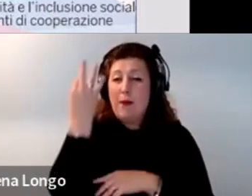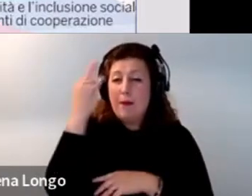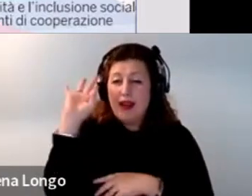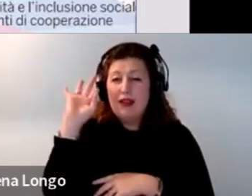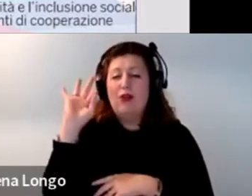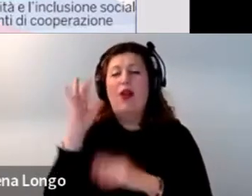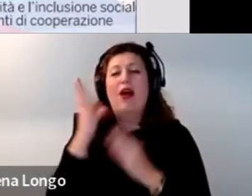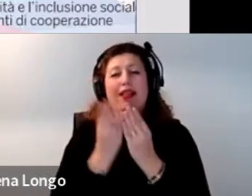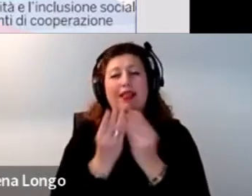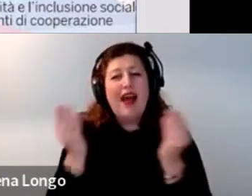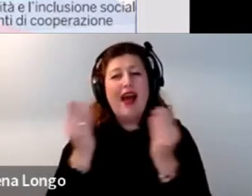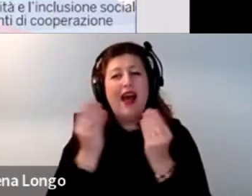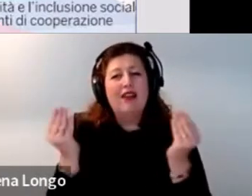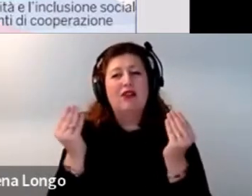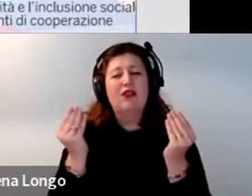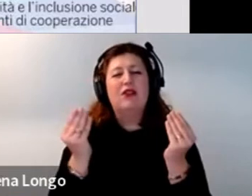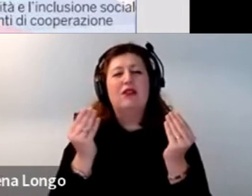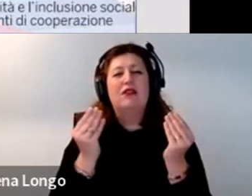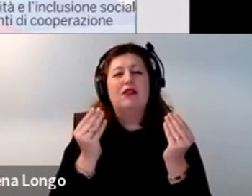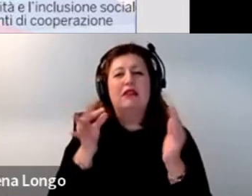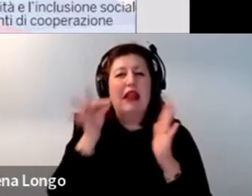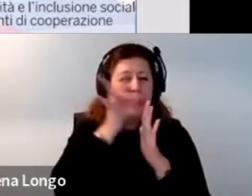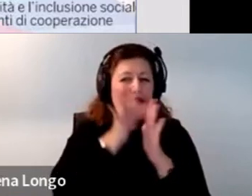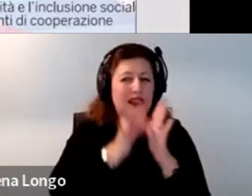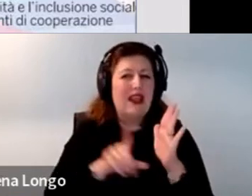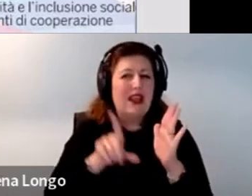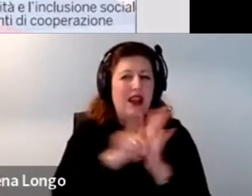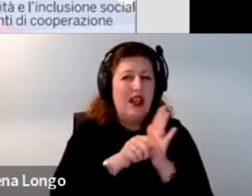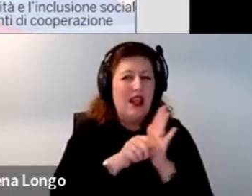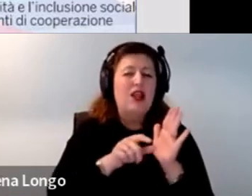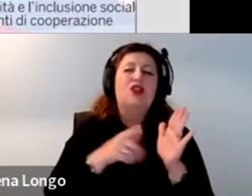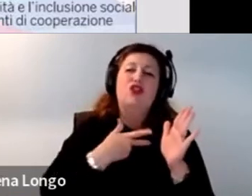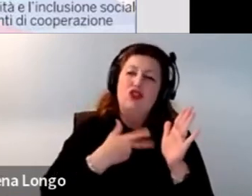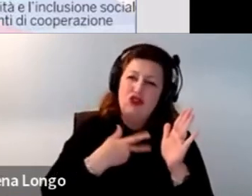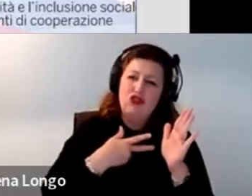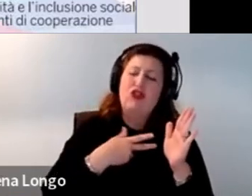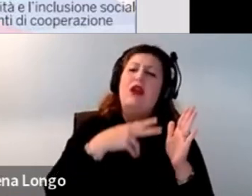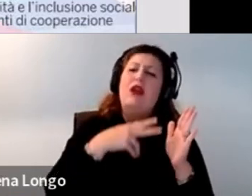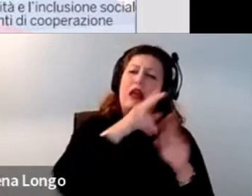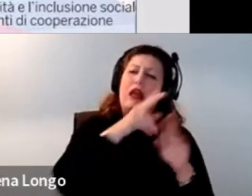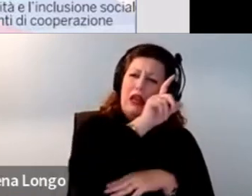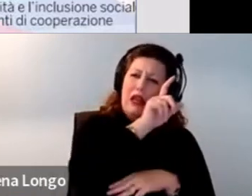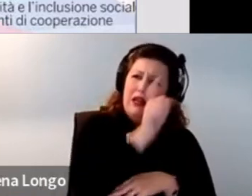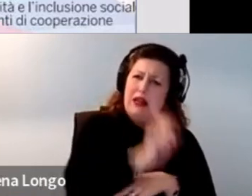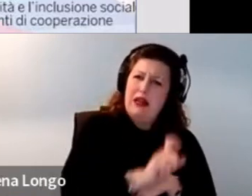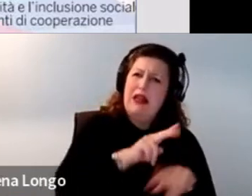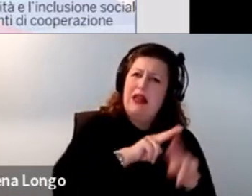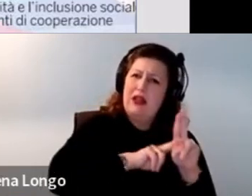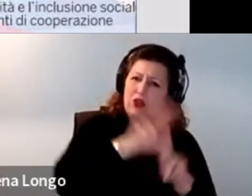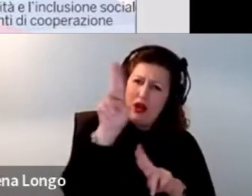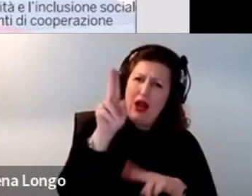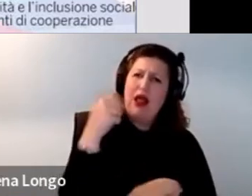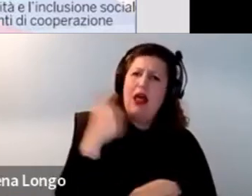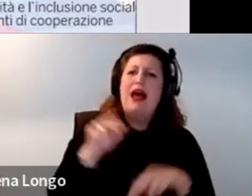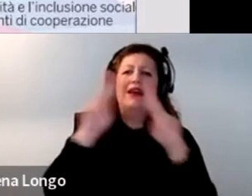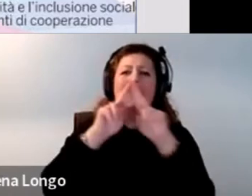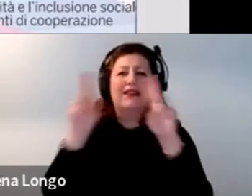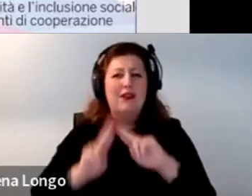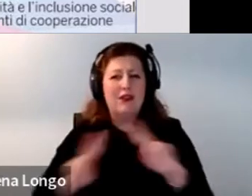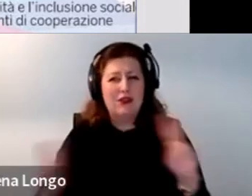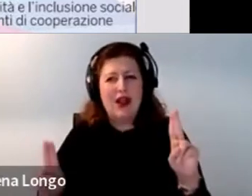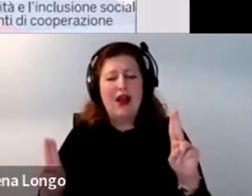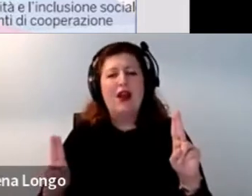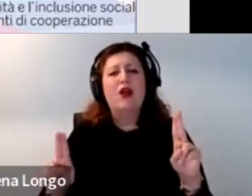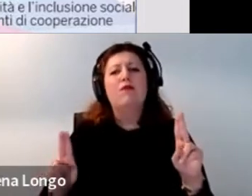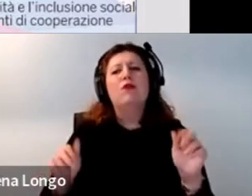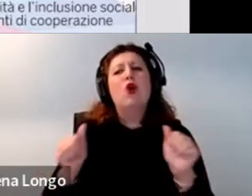anche negli indirizzi che ho appena richiamato in ambito internazionale e nazionale, e che vede tra l'altro la presenza di tanti nostri